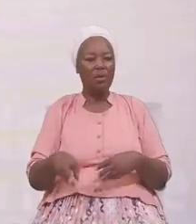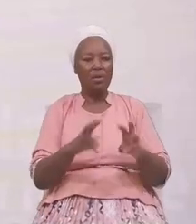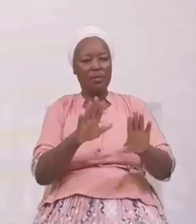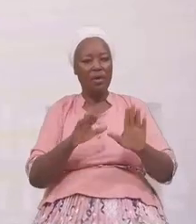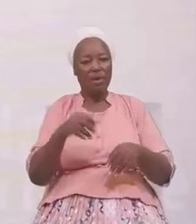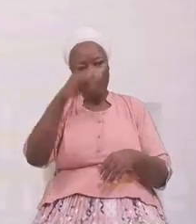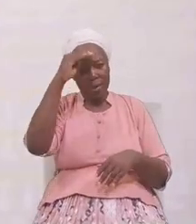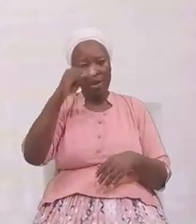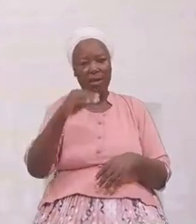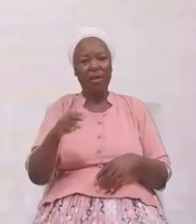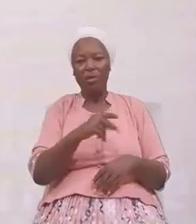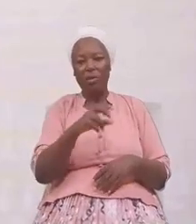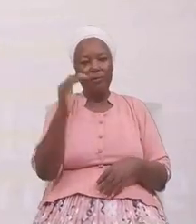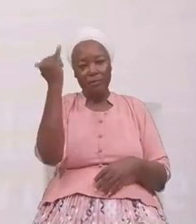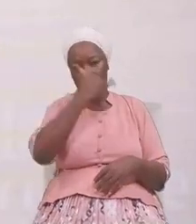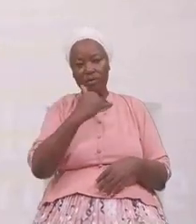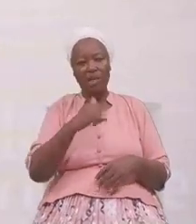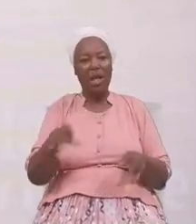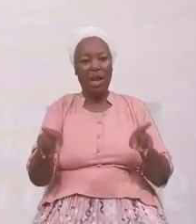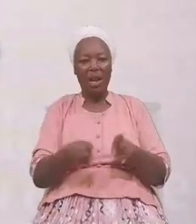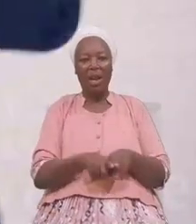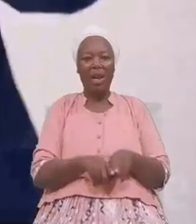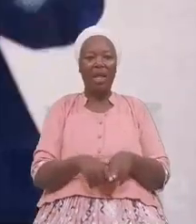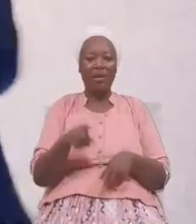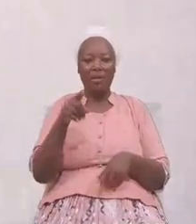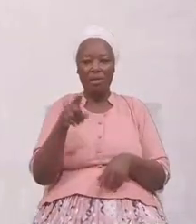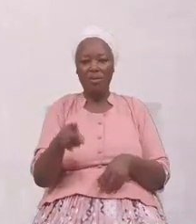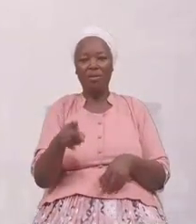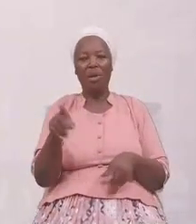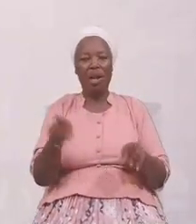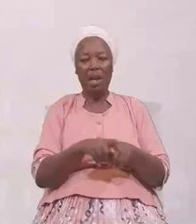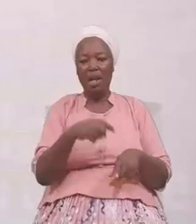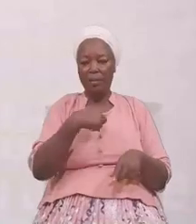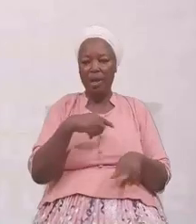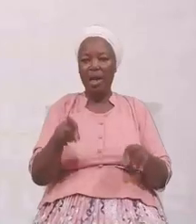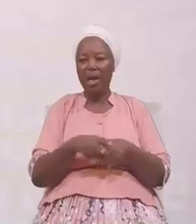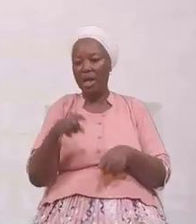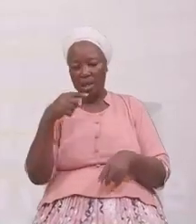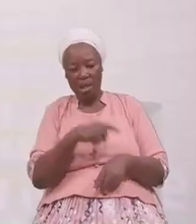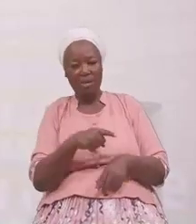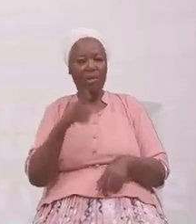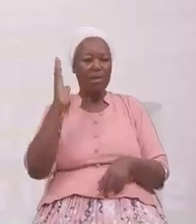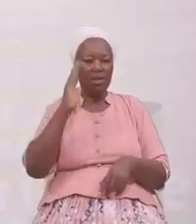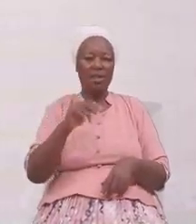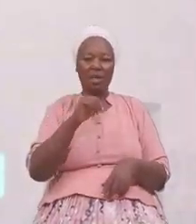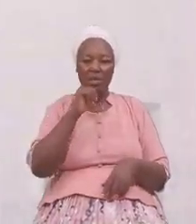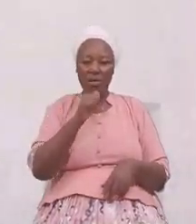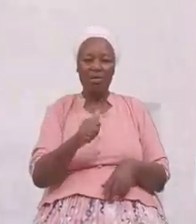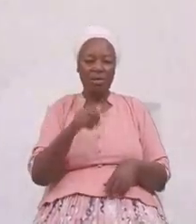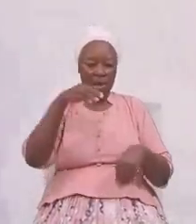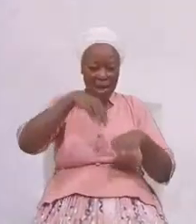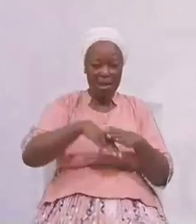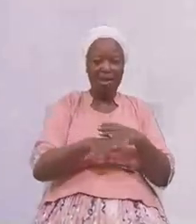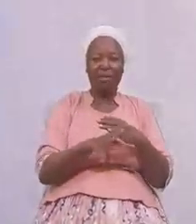même les insensés comme lui, ne pourront y s'égarer. C'est pourquoi il